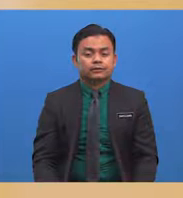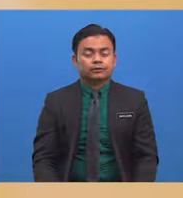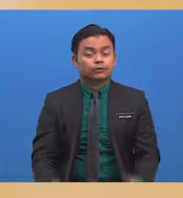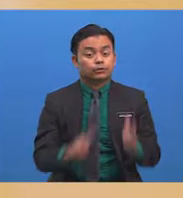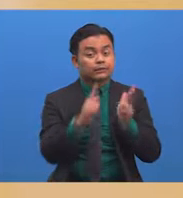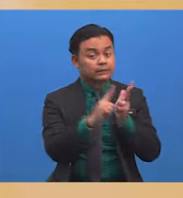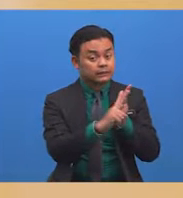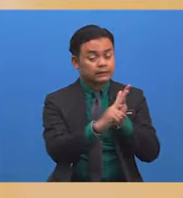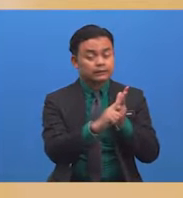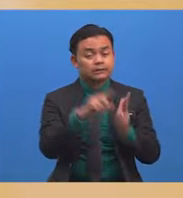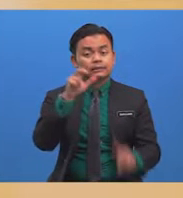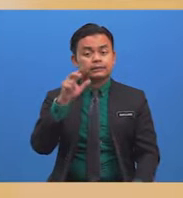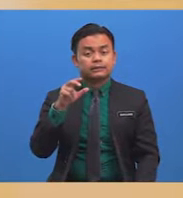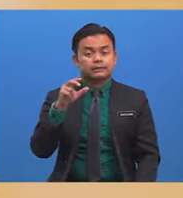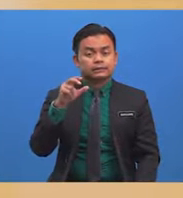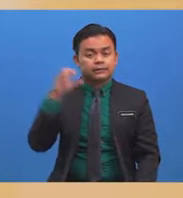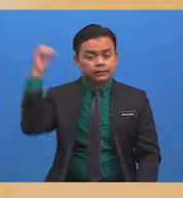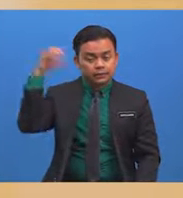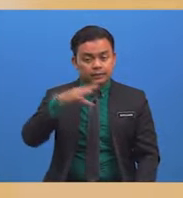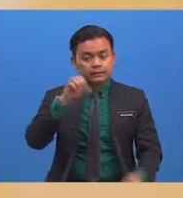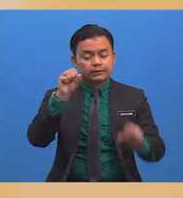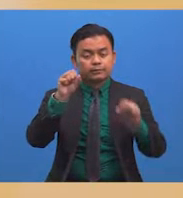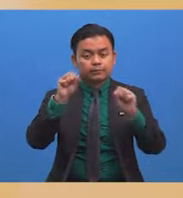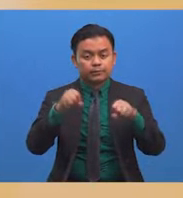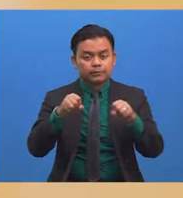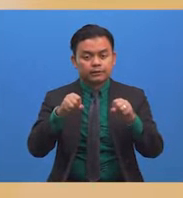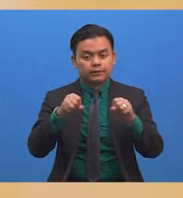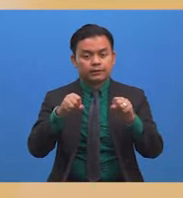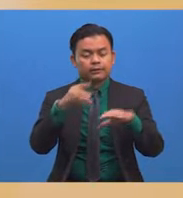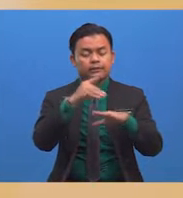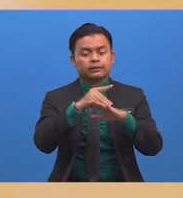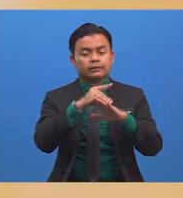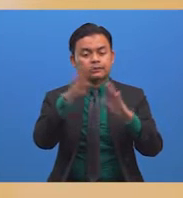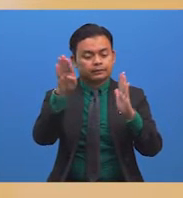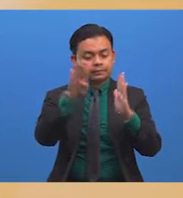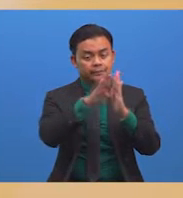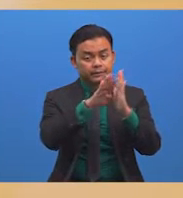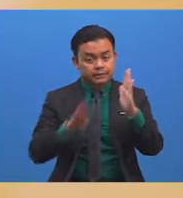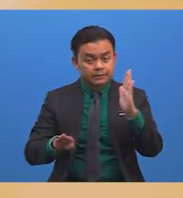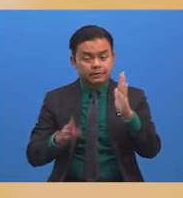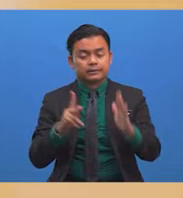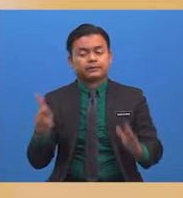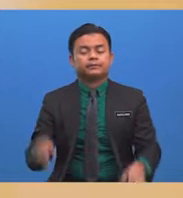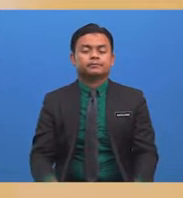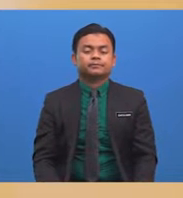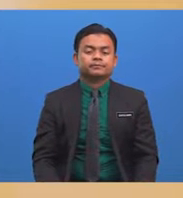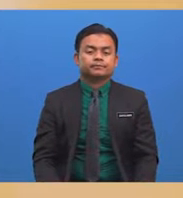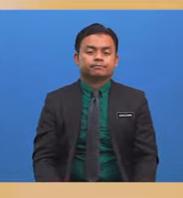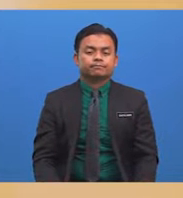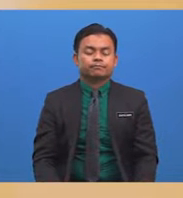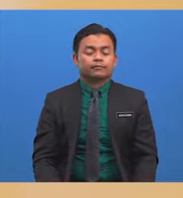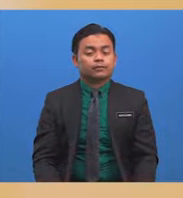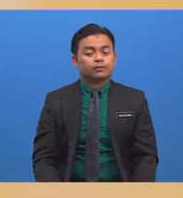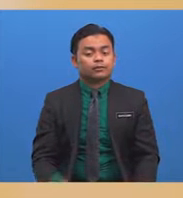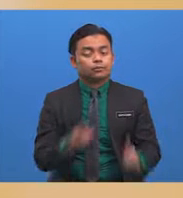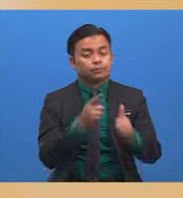boleh dibiaskan. Kriteria pembelajaran yang perlu murid capai iaitu